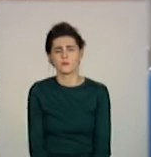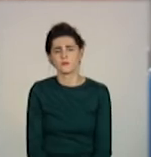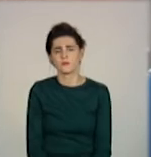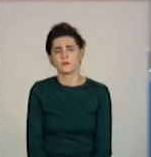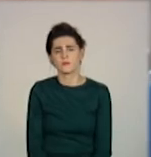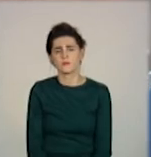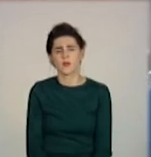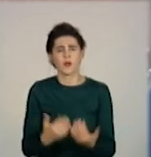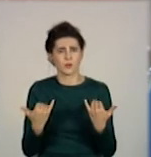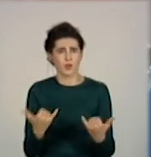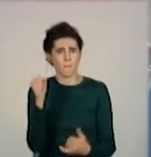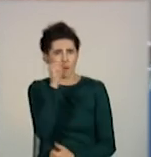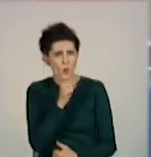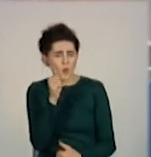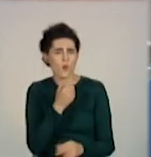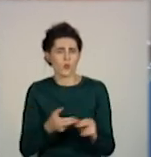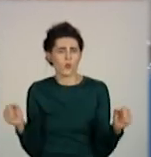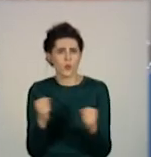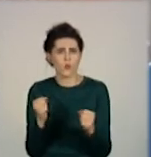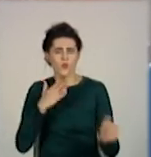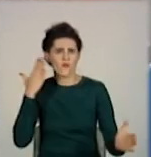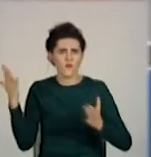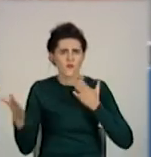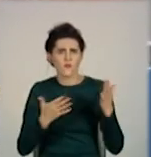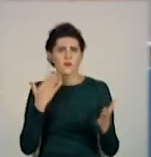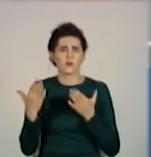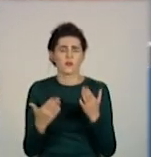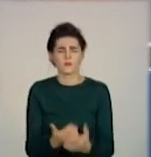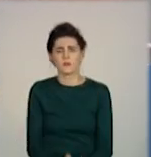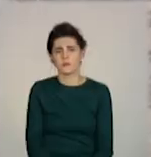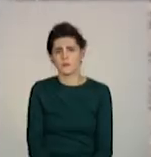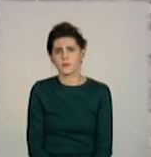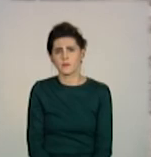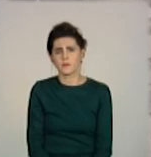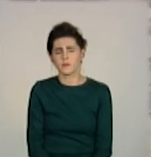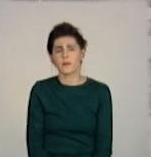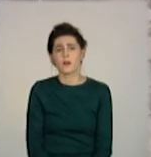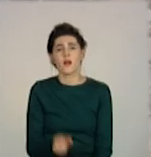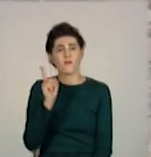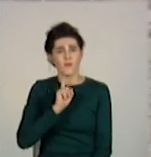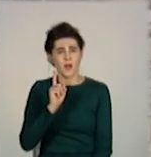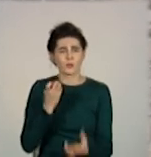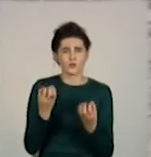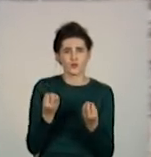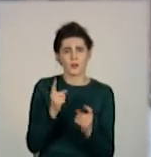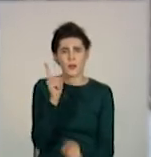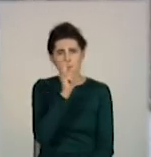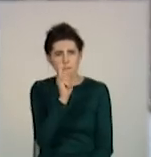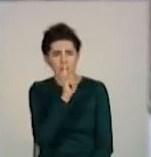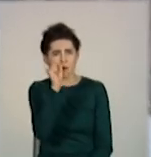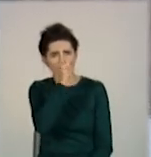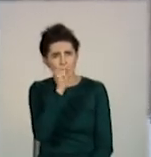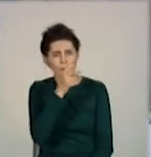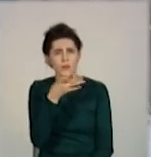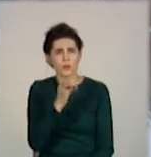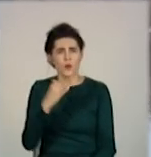Зараз ще мороз, похолодало, вітер. Холодно сильно. Поки за вікном невеликий мороз. Та прогнозують